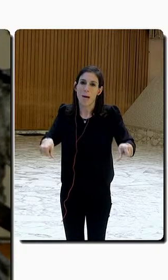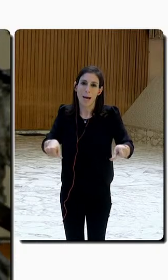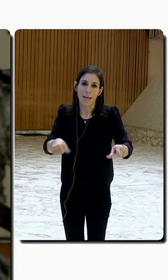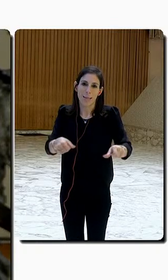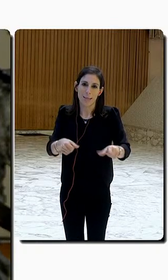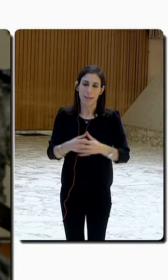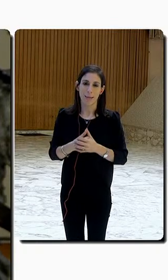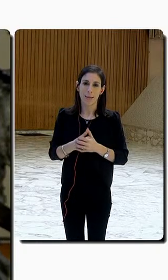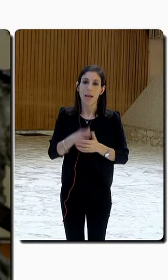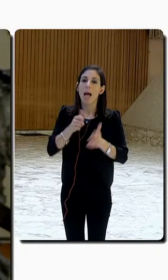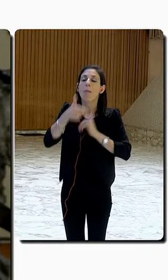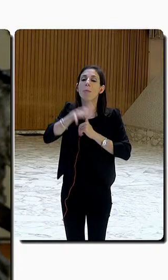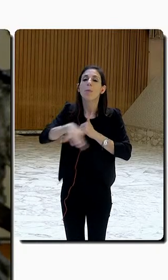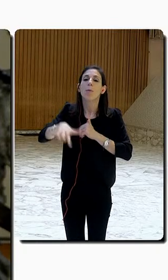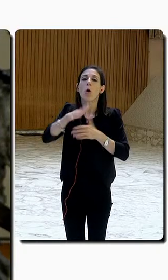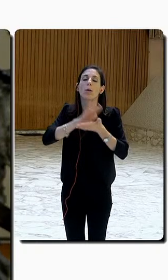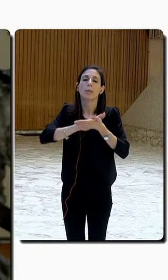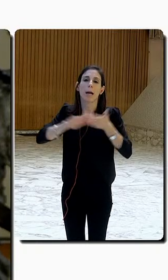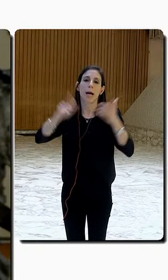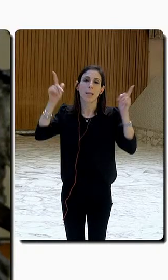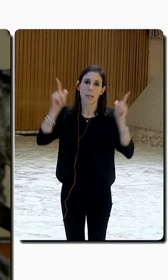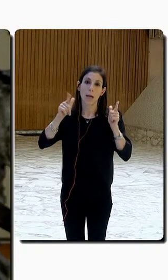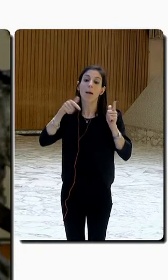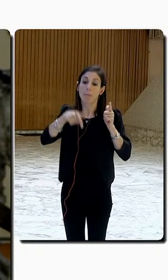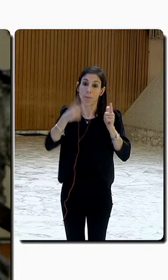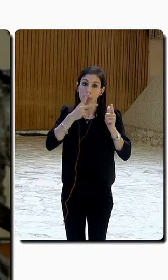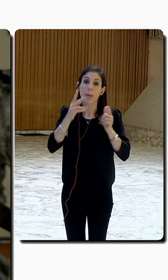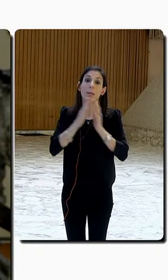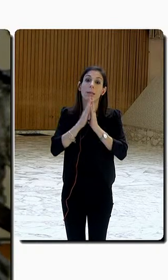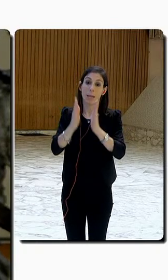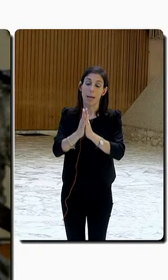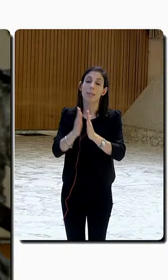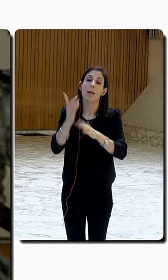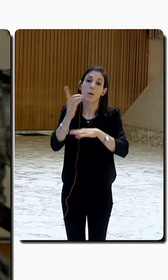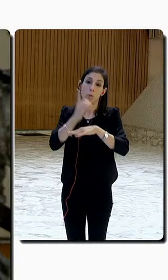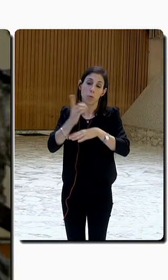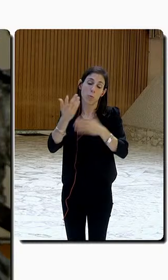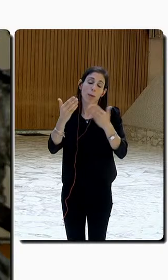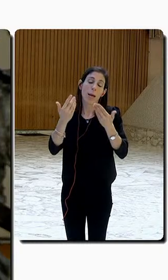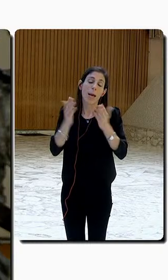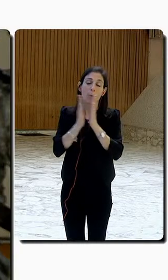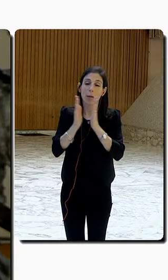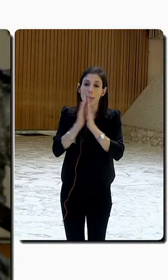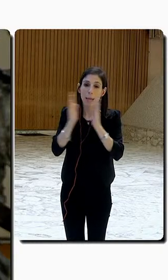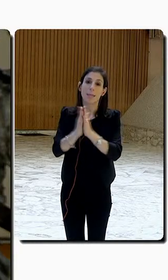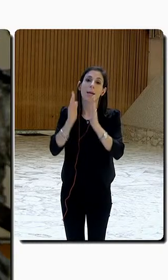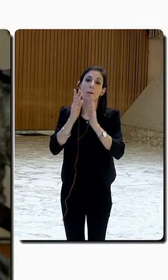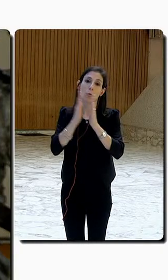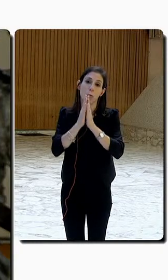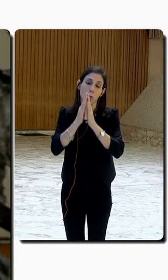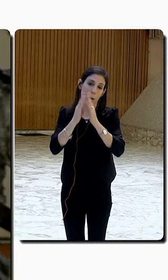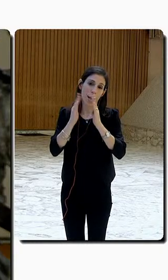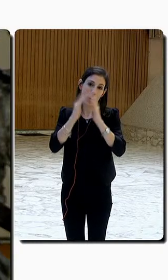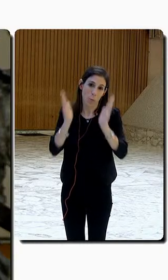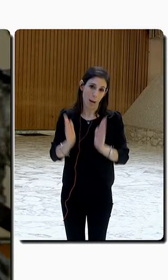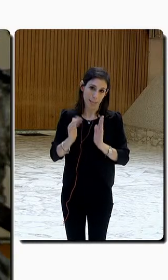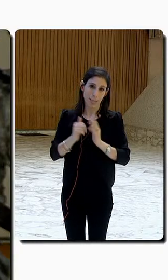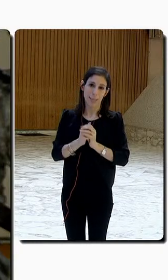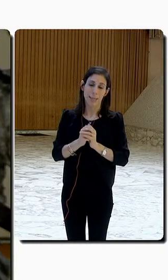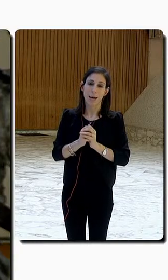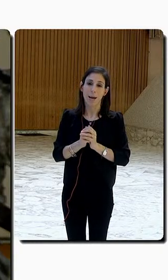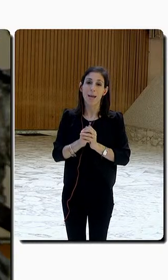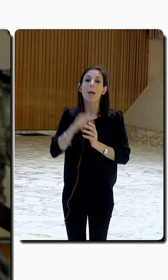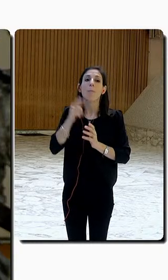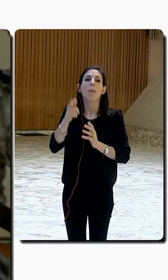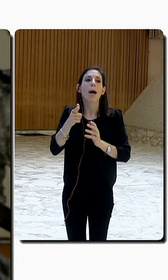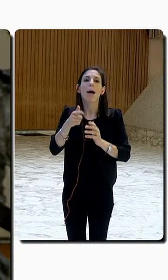sainteté. Elle est l'église domestique. Mais elle ne peut pas se refermer sur elle-même et se couper des autres familles. Elle se couperait